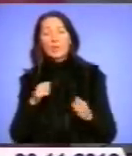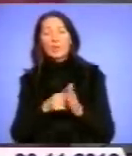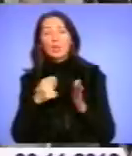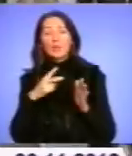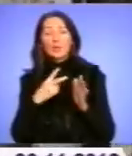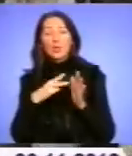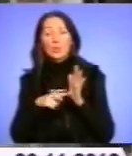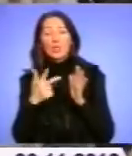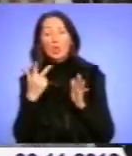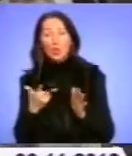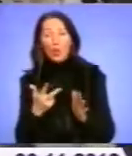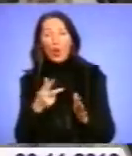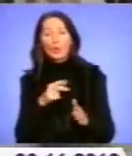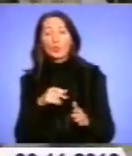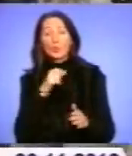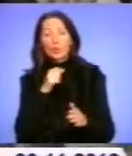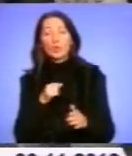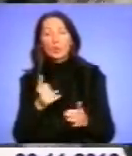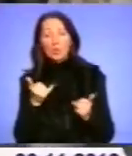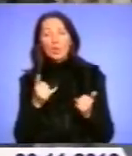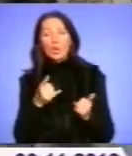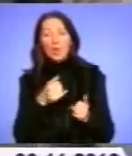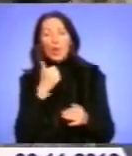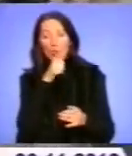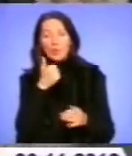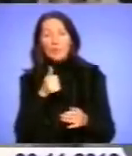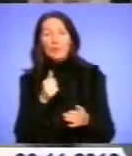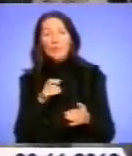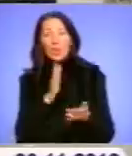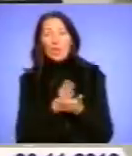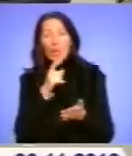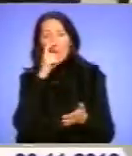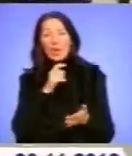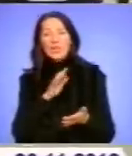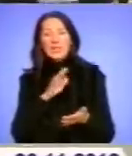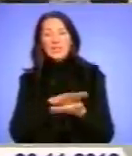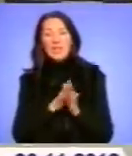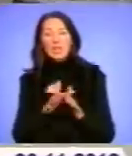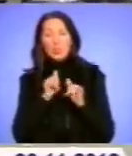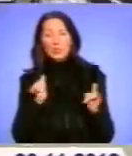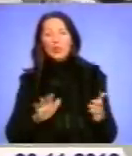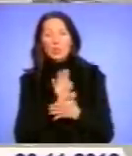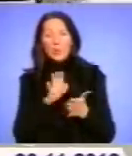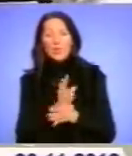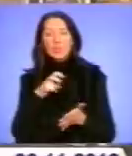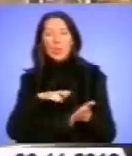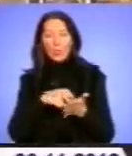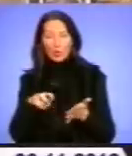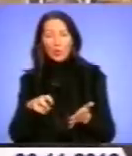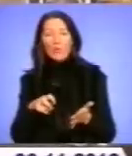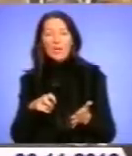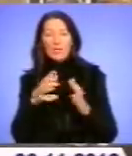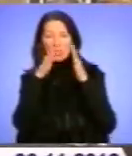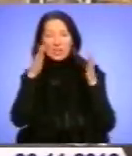році. Причиною є поганий стан системи розповсюдження преси, кажуть фахівці. Поштових скриньок з кожною новобудовою меншає, а